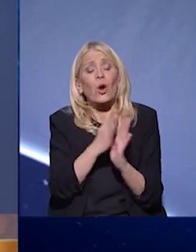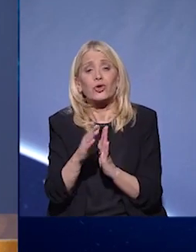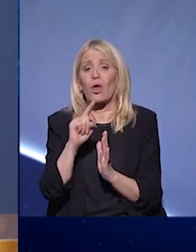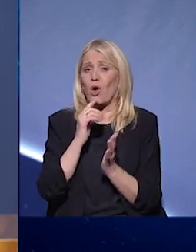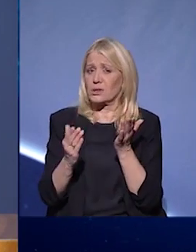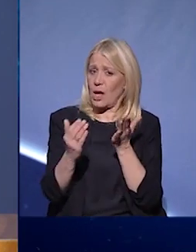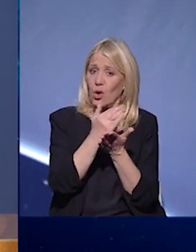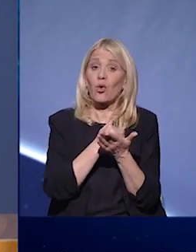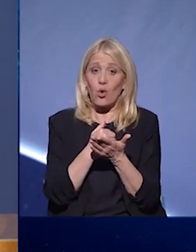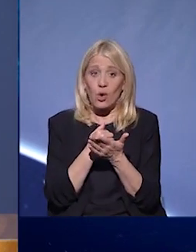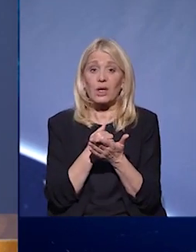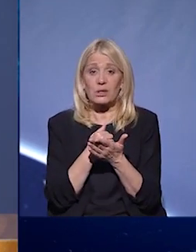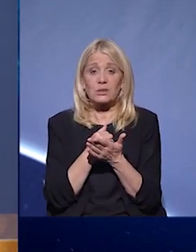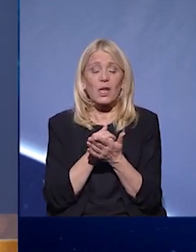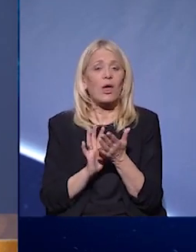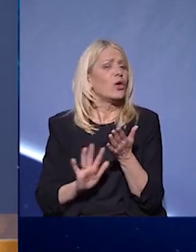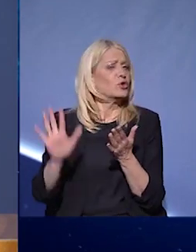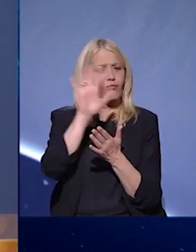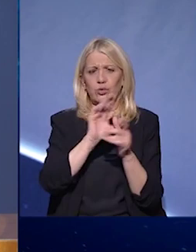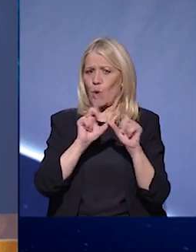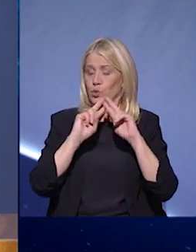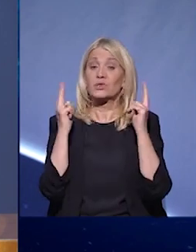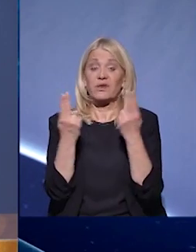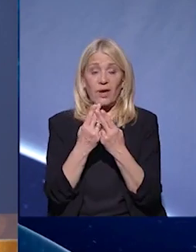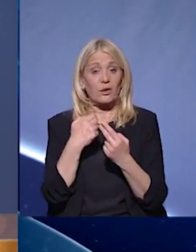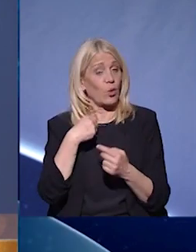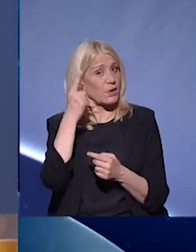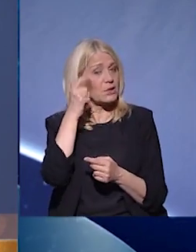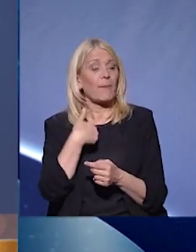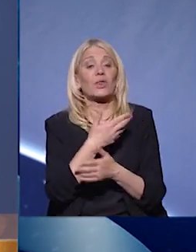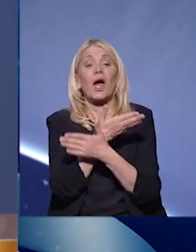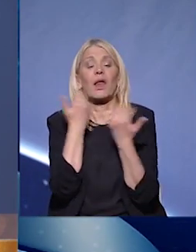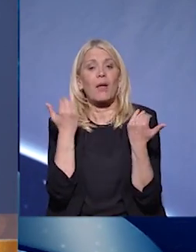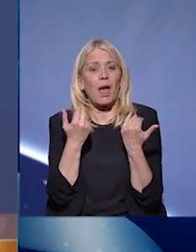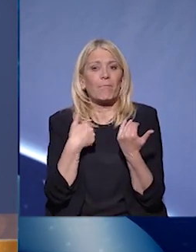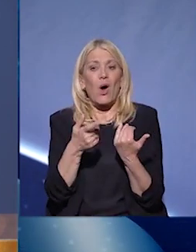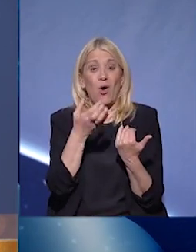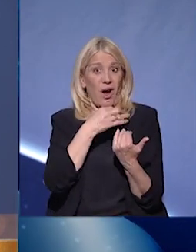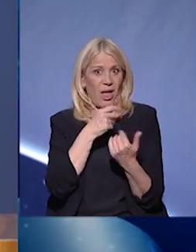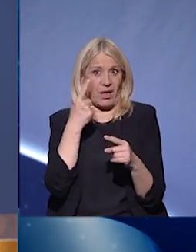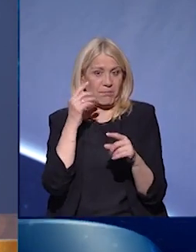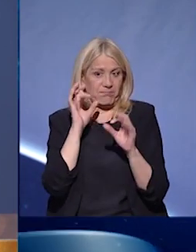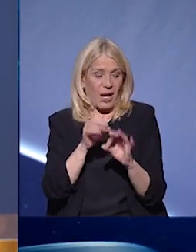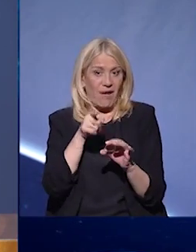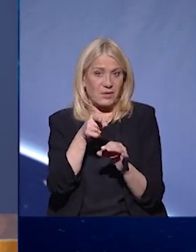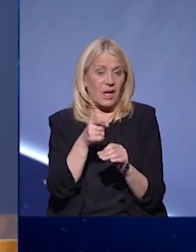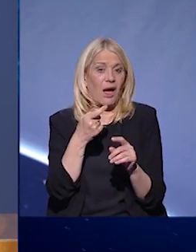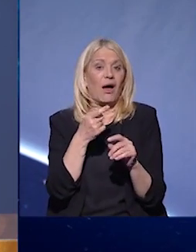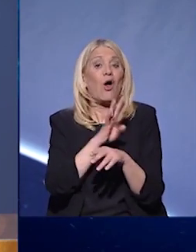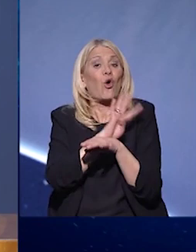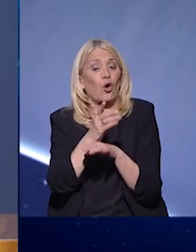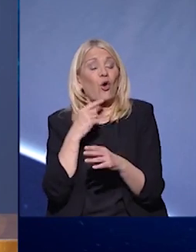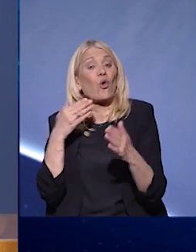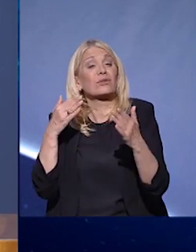se koriste svugde u svetu. Znamo da nemamo kauzalni lek, to znači da nemamo lek koji